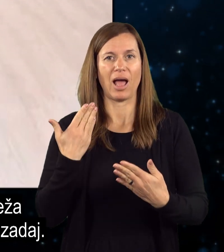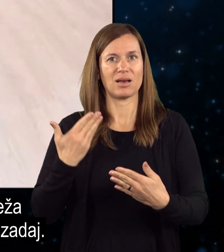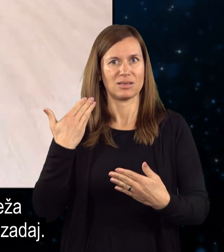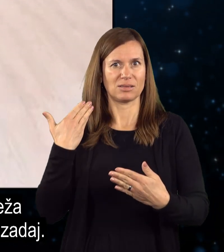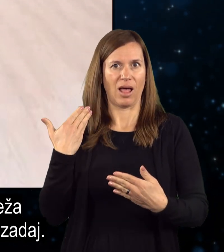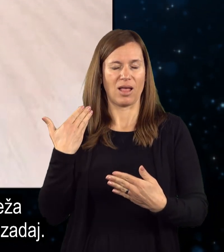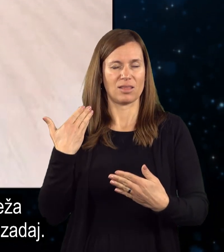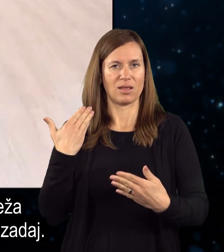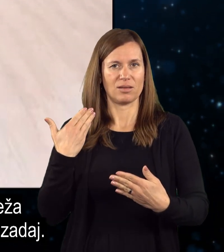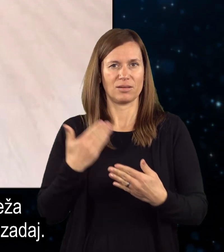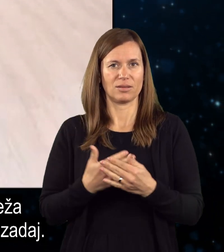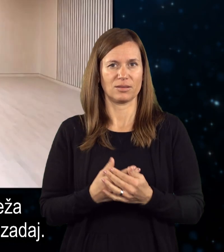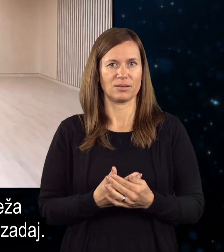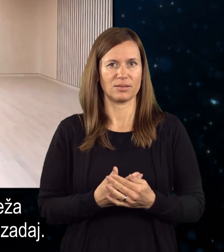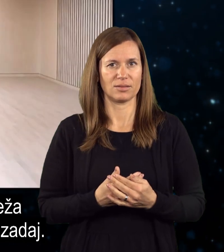zadaj.